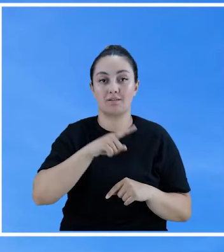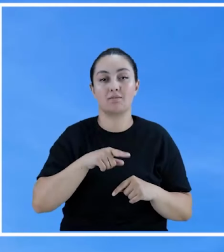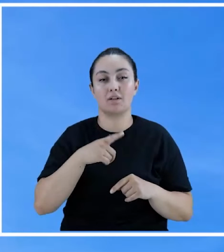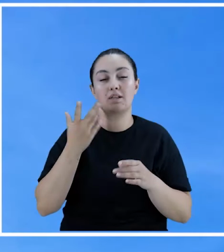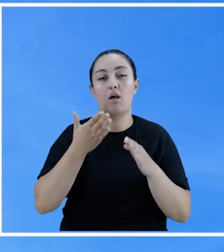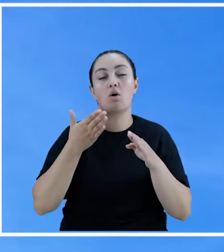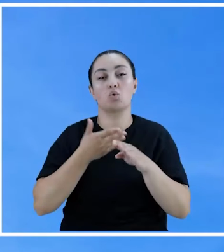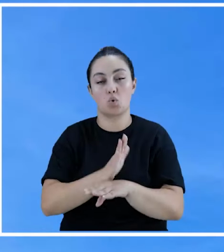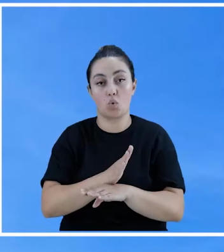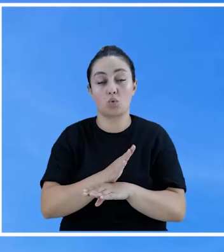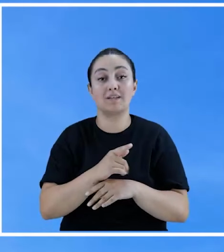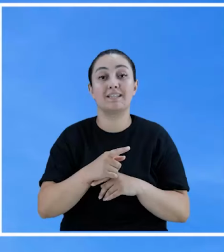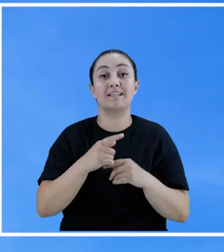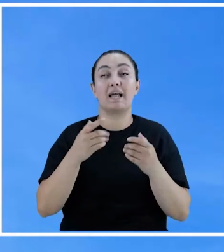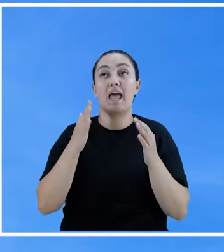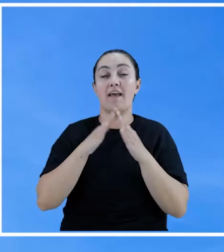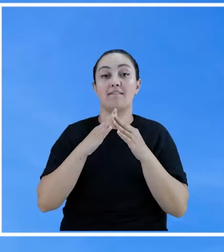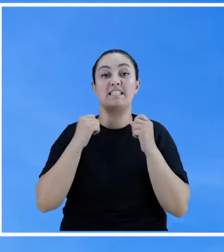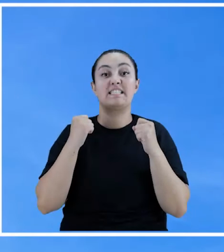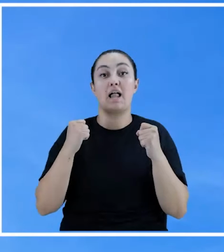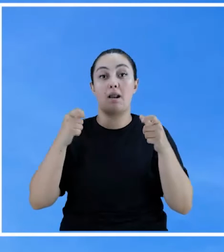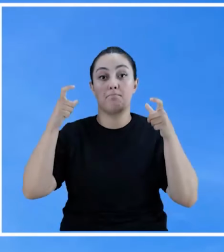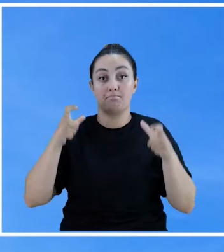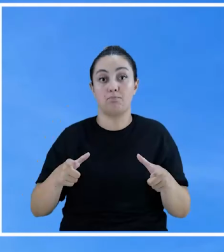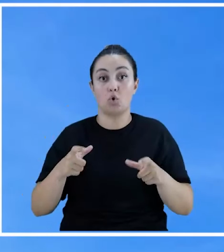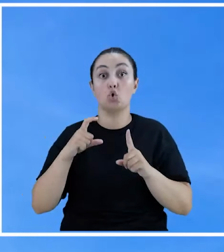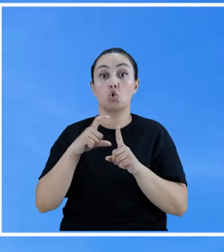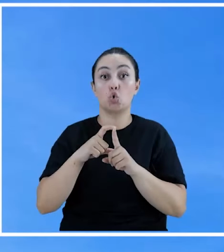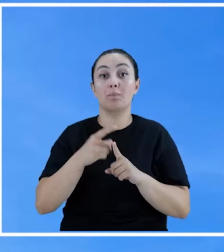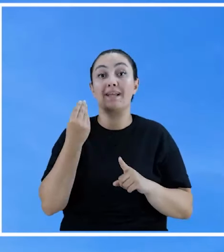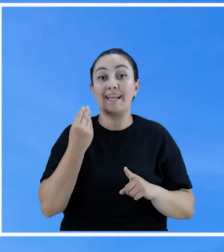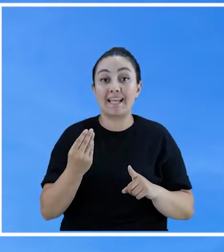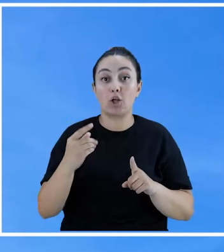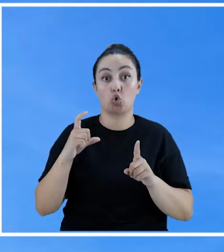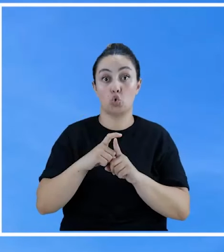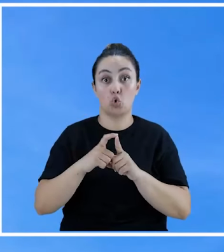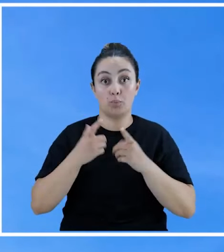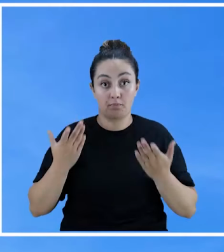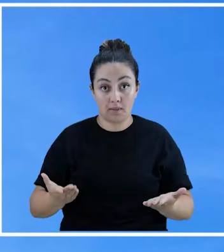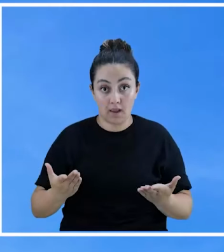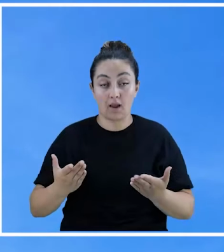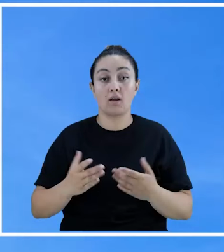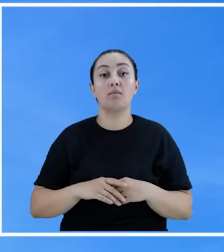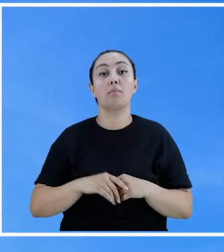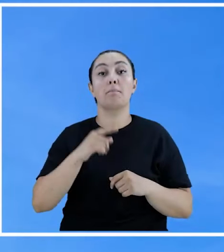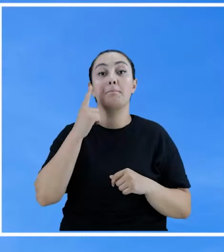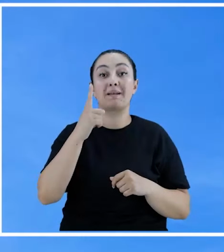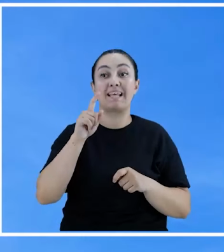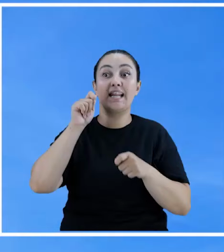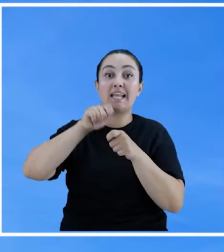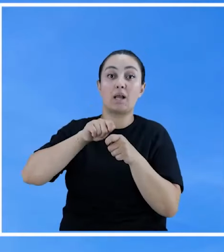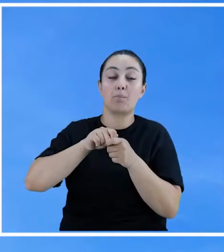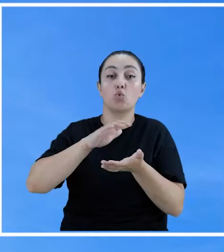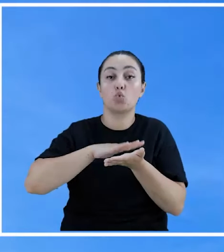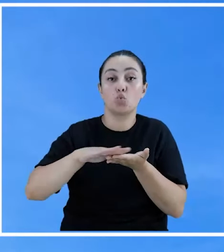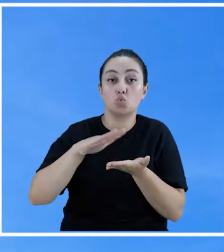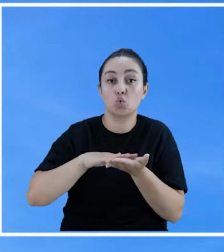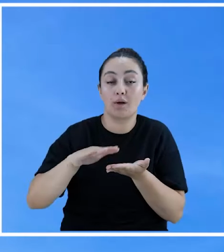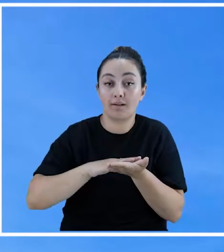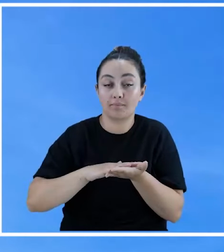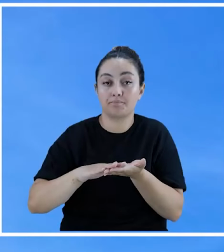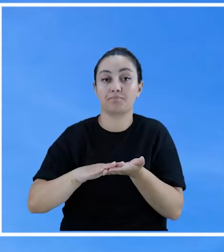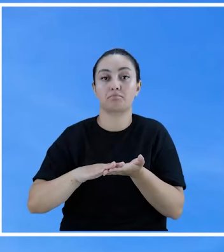öyle söylemek daha doğru olabilir. Taşıyıcıların durumunun iyi durumda olduğuna ve bir yapısal